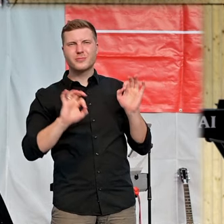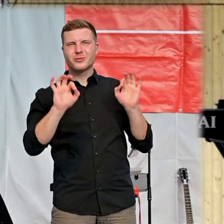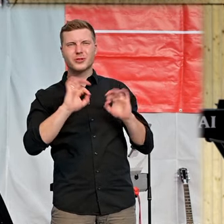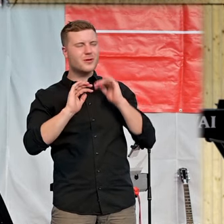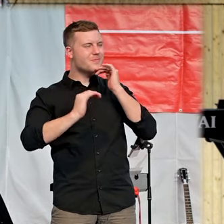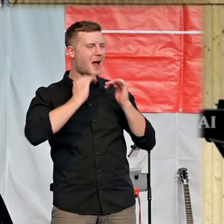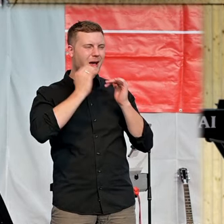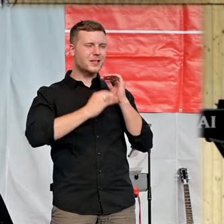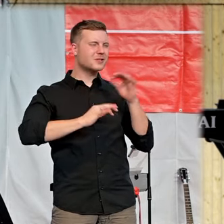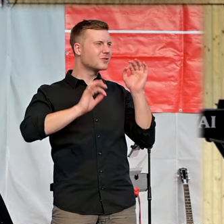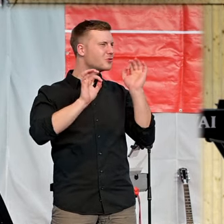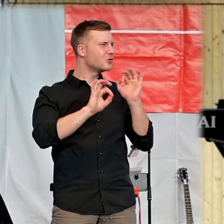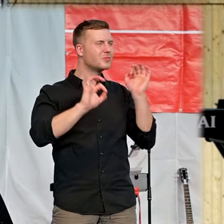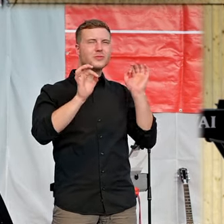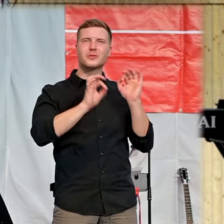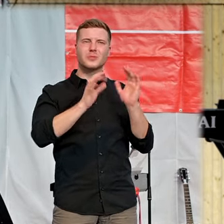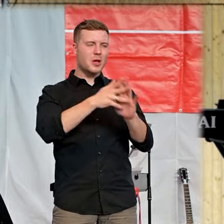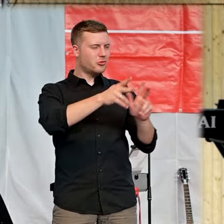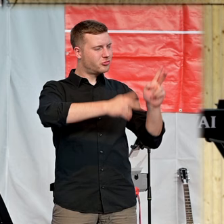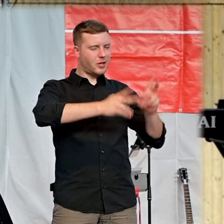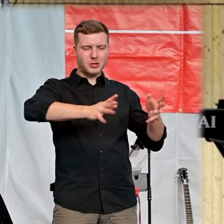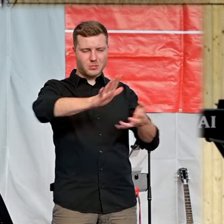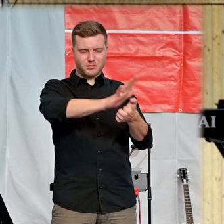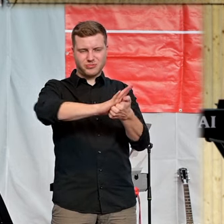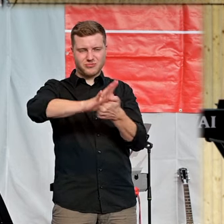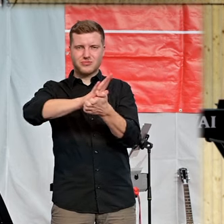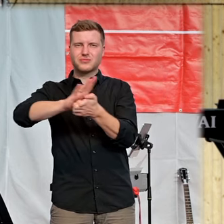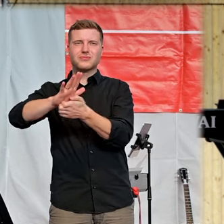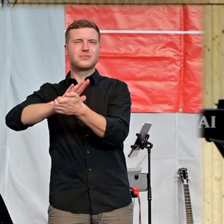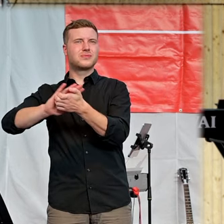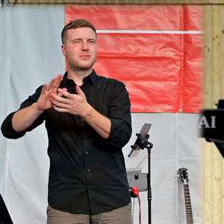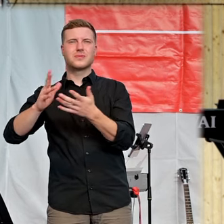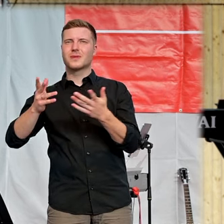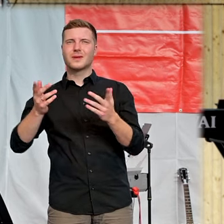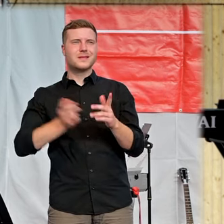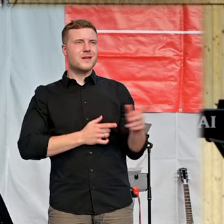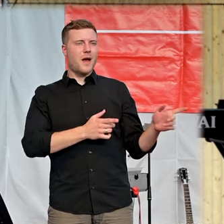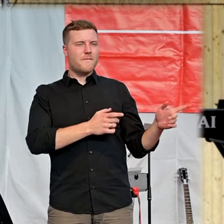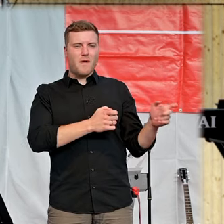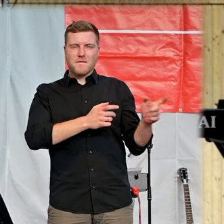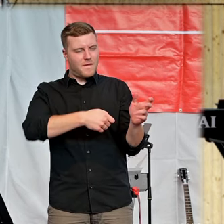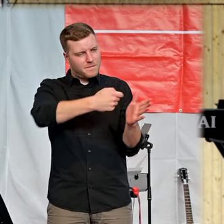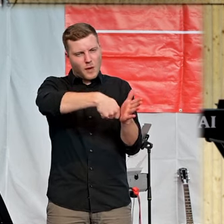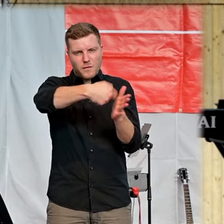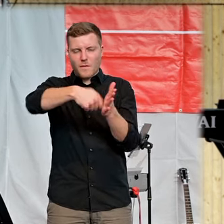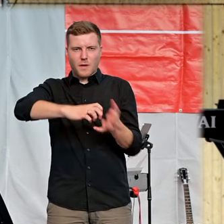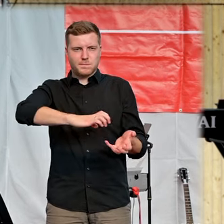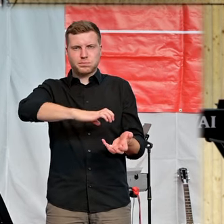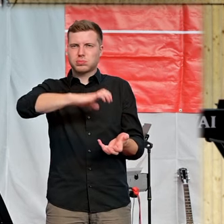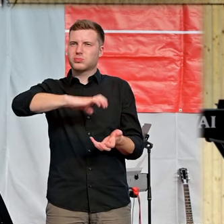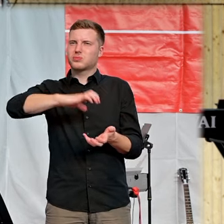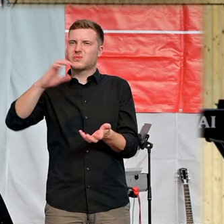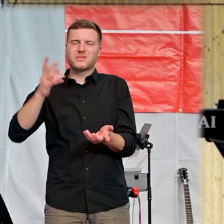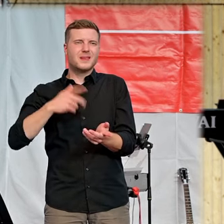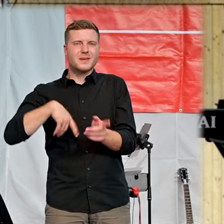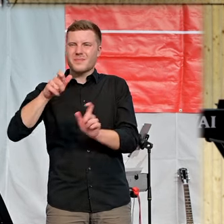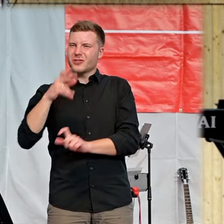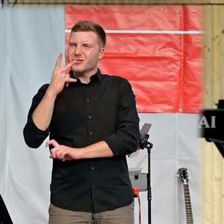Städte, atomare Aufrüstung, unsagbare Ungerechtigkeit, angstwürdende Menschen,